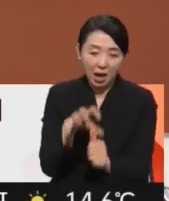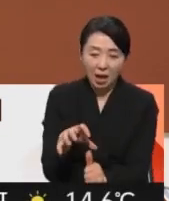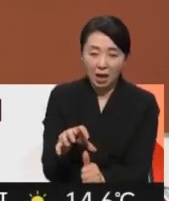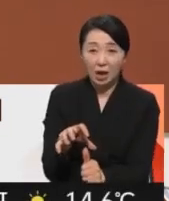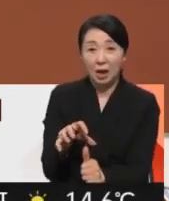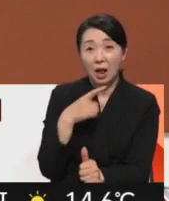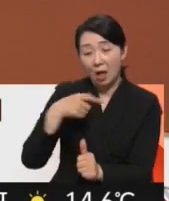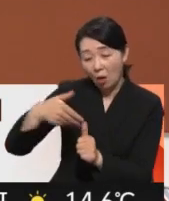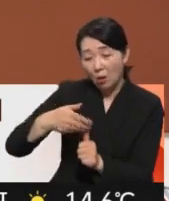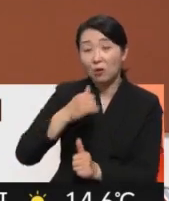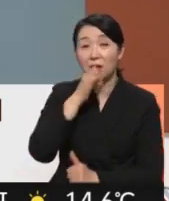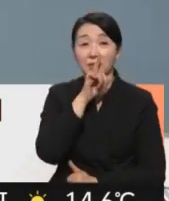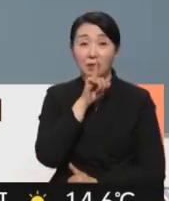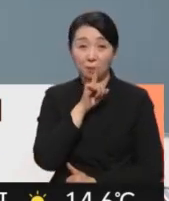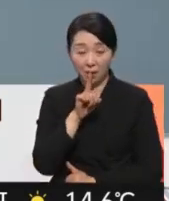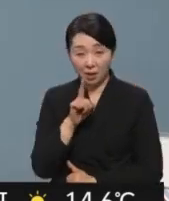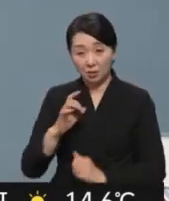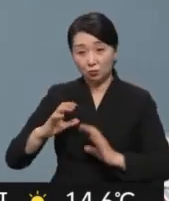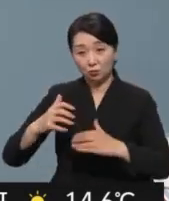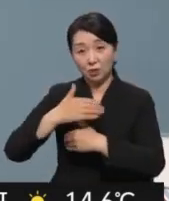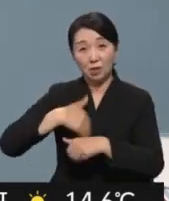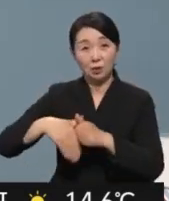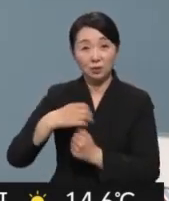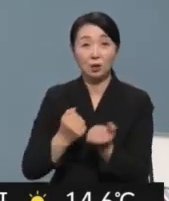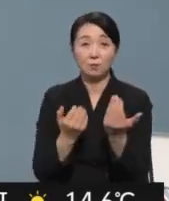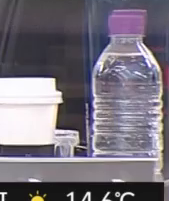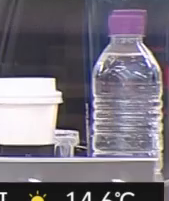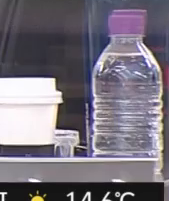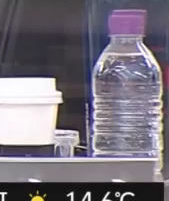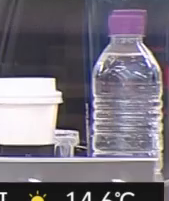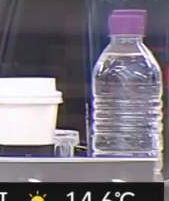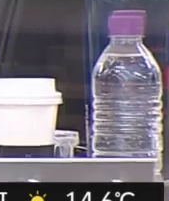있는데 관련 내용을 국회 상황실에서 짚어봅니다.